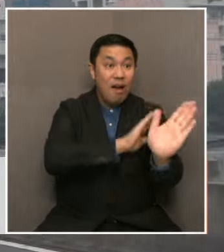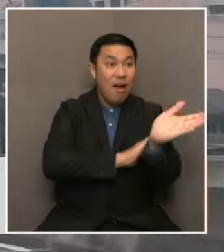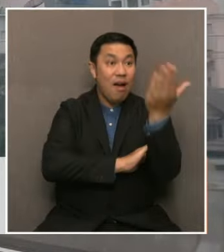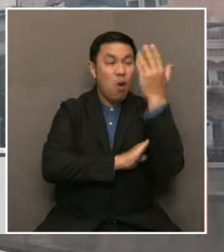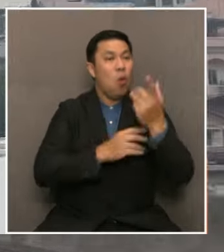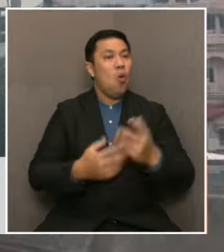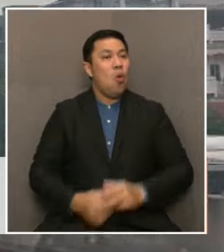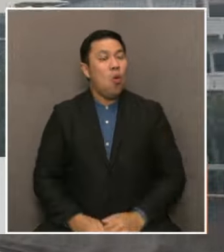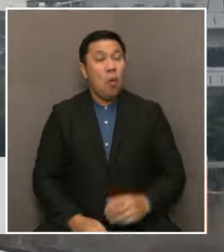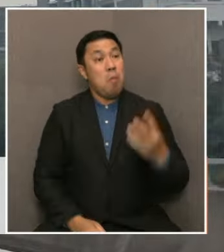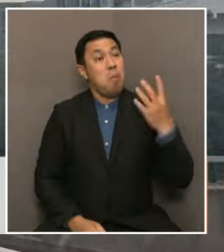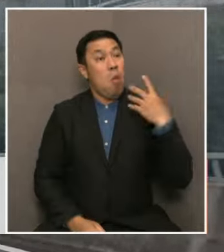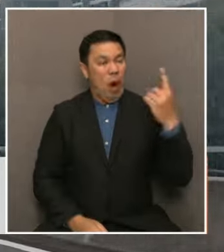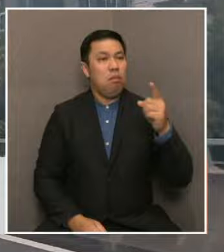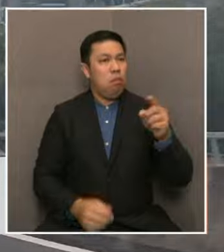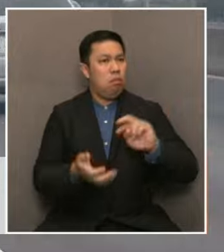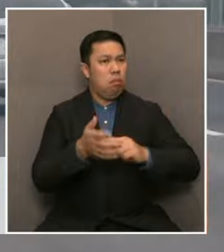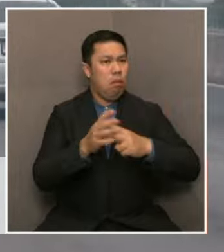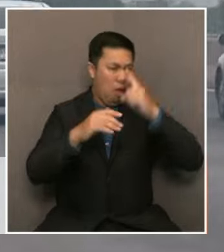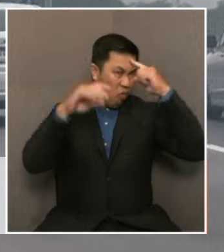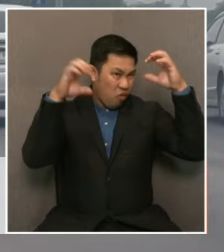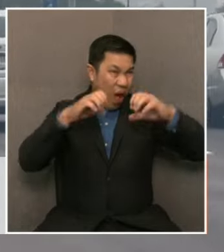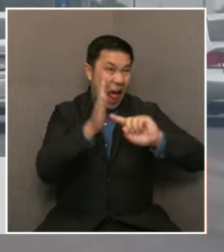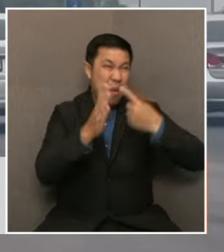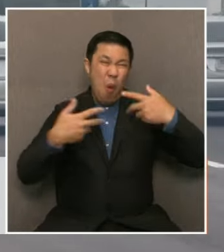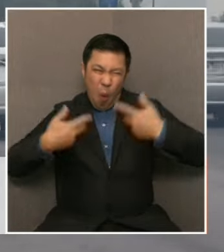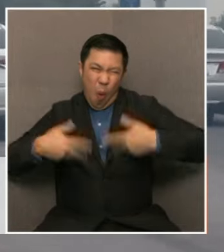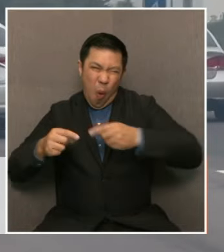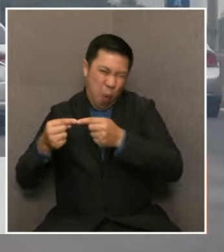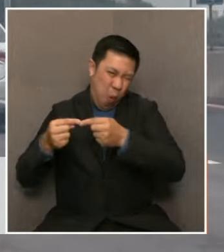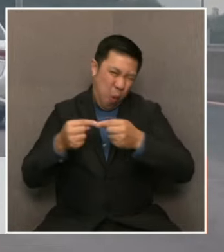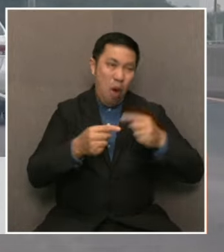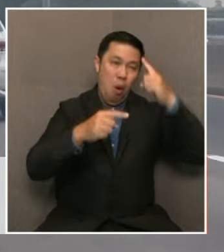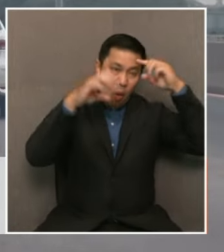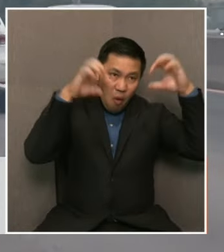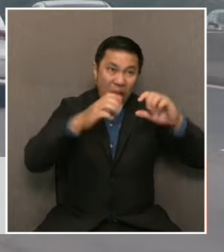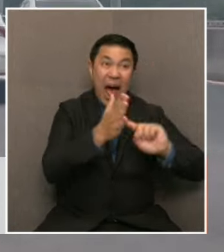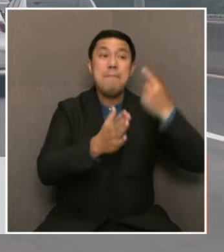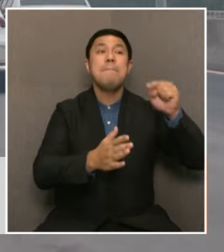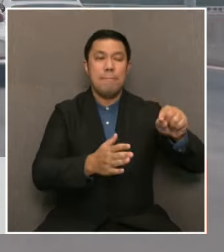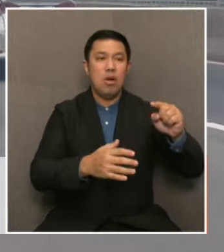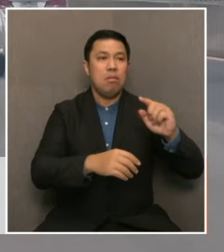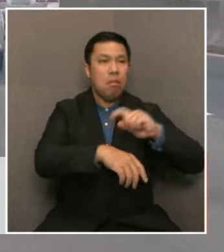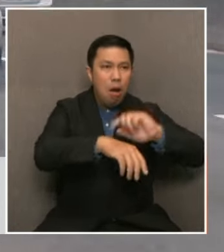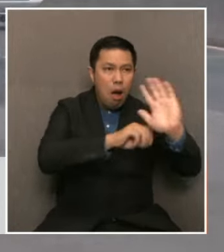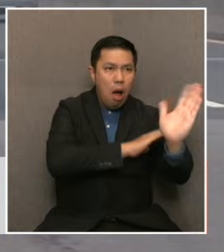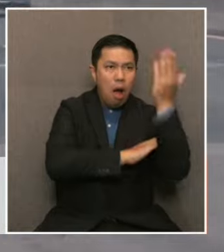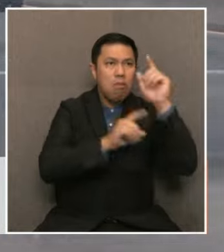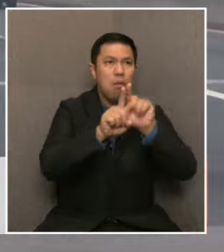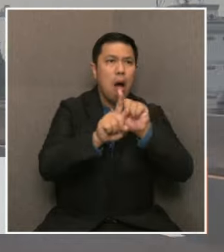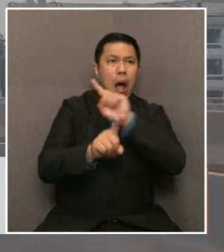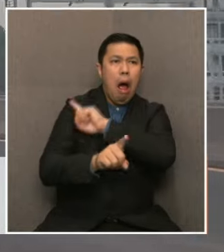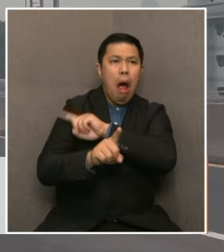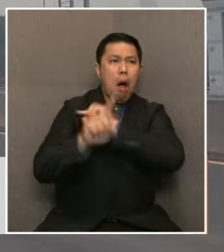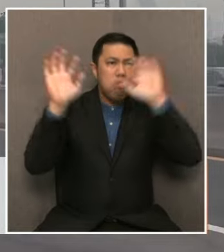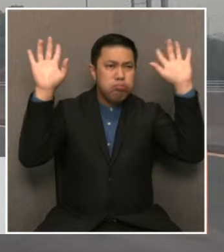เป็นเมื่อวานนี้ก็ถือได้ว่าเป็นฝนแรกนะครับหลังจากร้อนจัดต่อเนื่องช่วงเช้าๆเนี่ยก็จะเป็นภาพเสมือนหมอกลงนะอากาศเย็นส